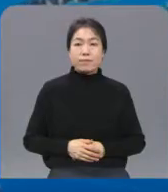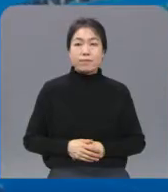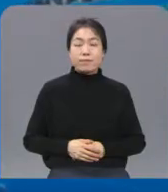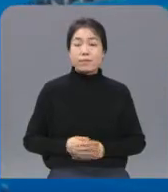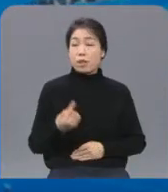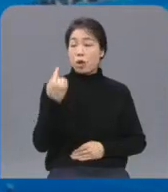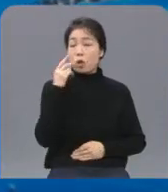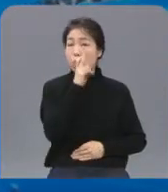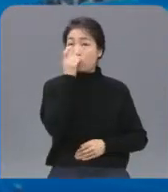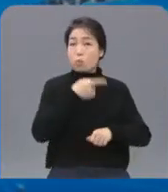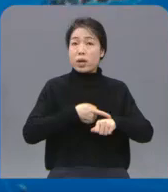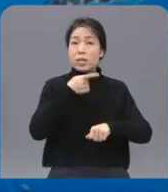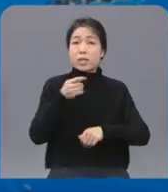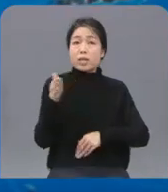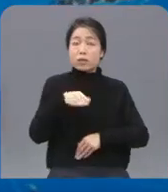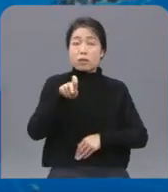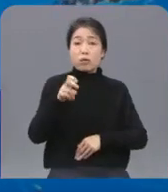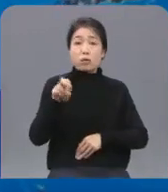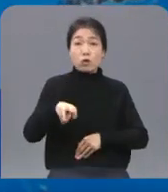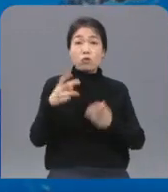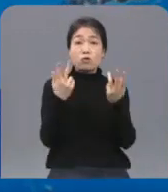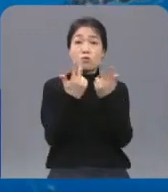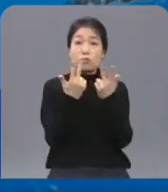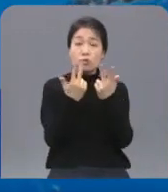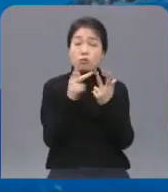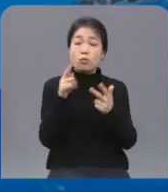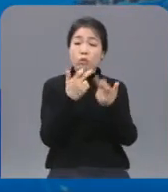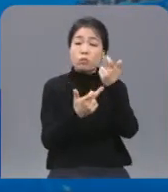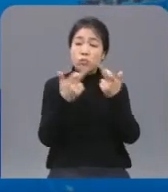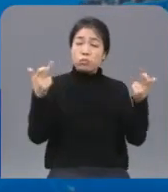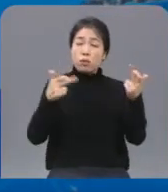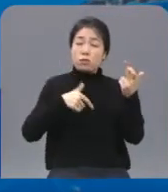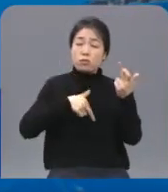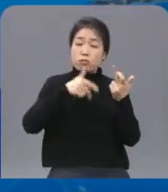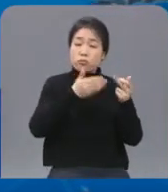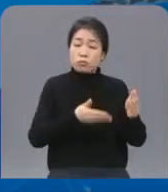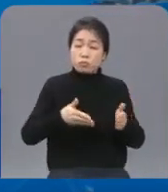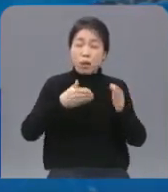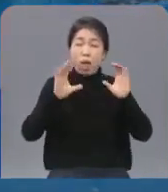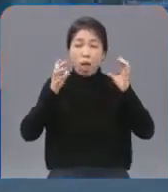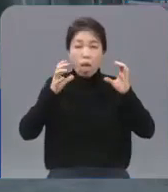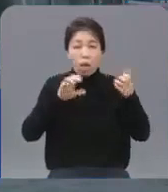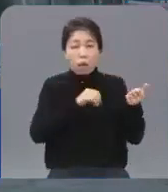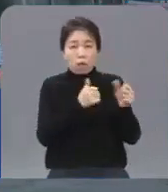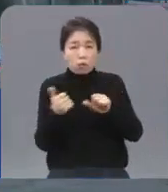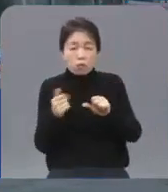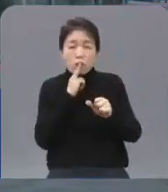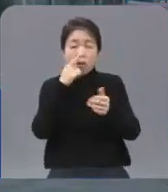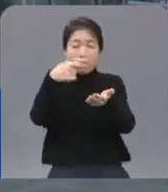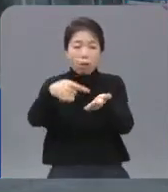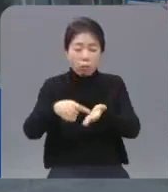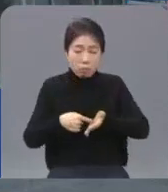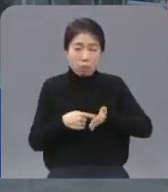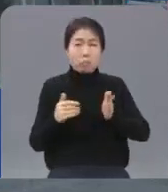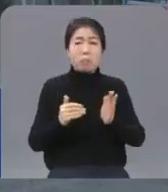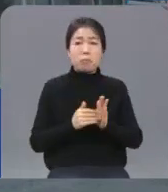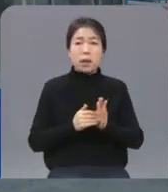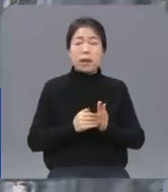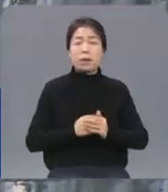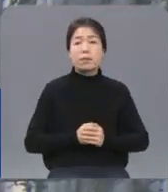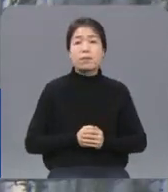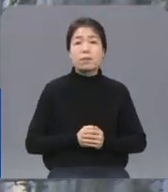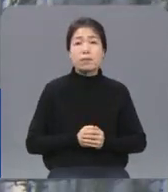어제 오후 1시쯤 광주시 북구 두암동 한 야산의 등산로에서 어린아이가 숨져 있다는 신고가 경찰에